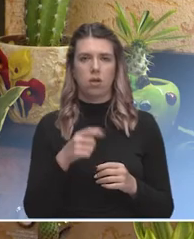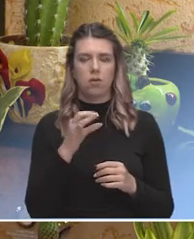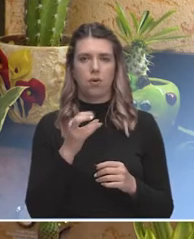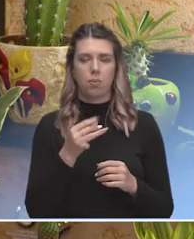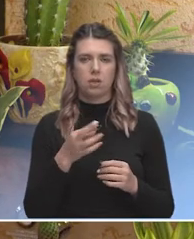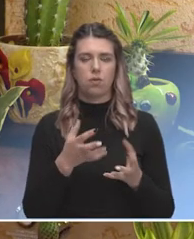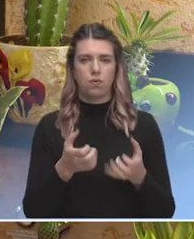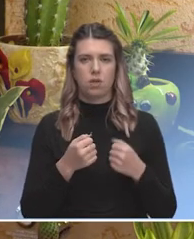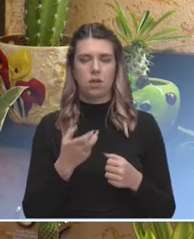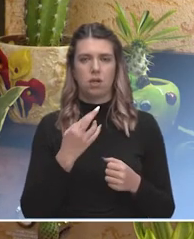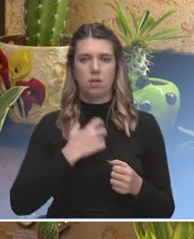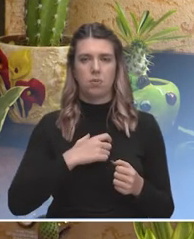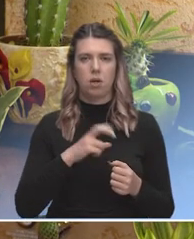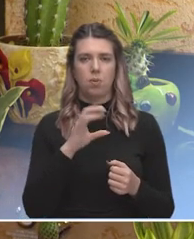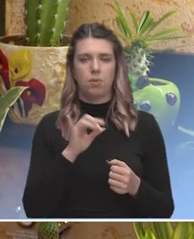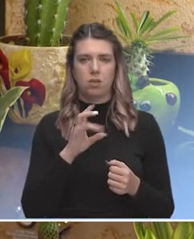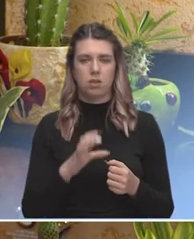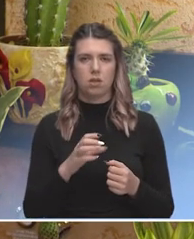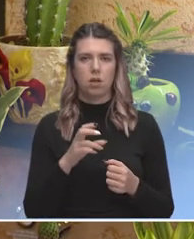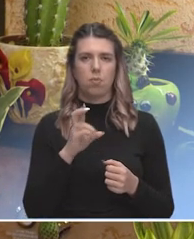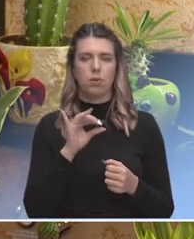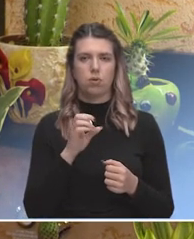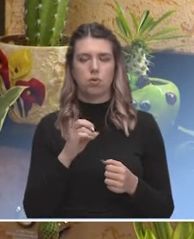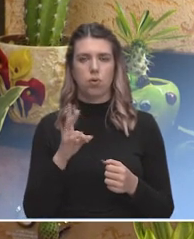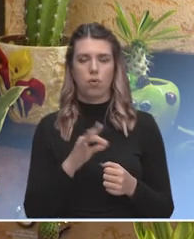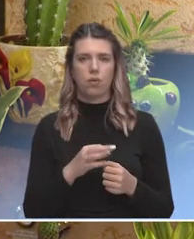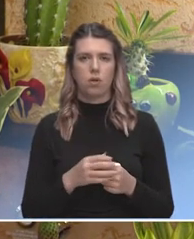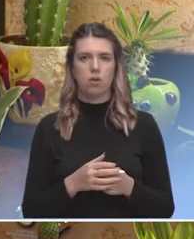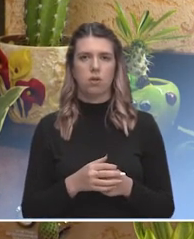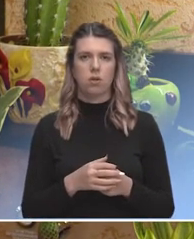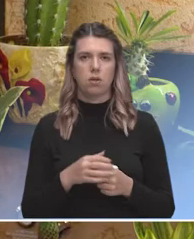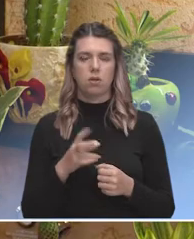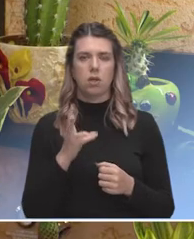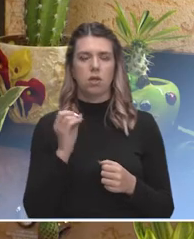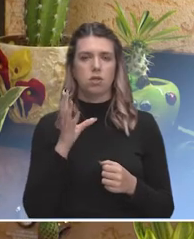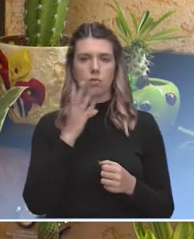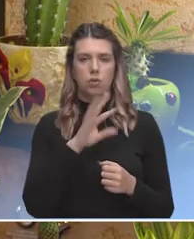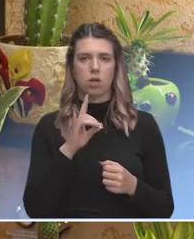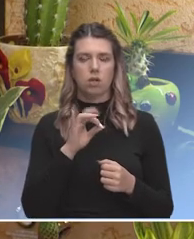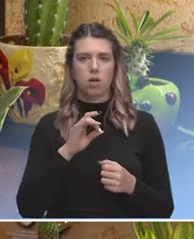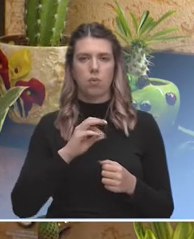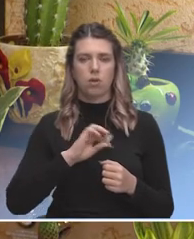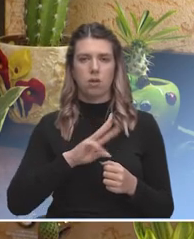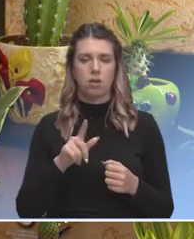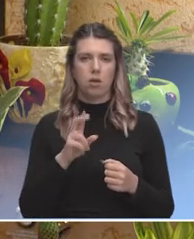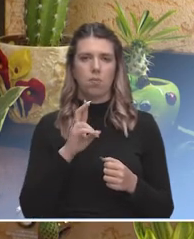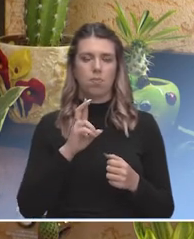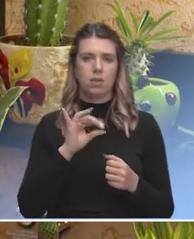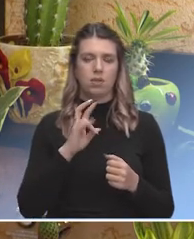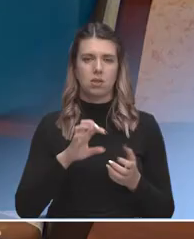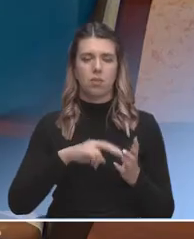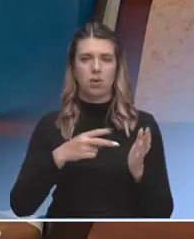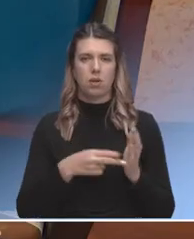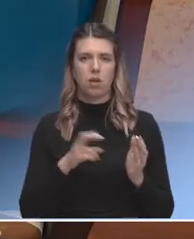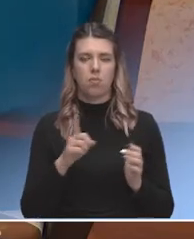этой информацией. Бизнес, безусловно, не сможет разработать